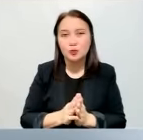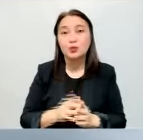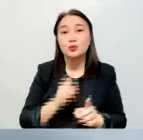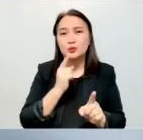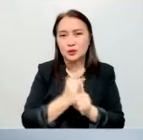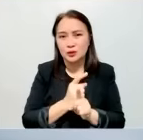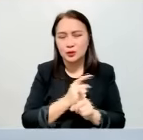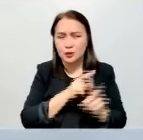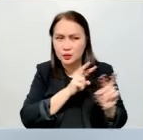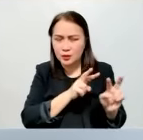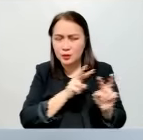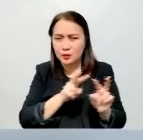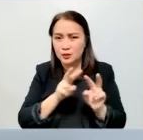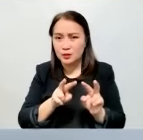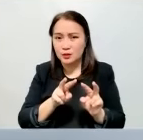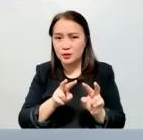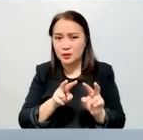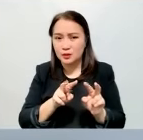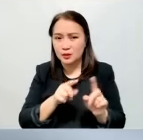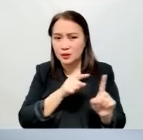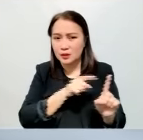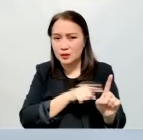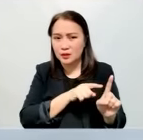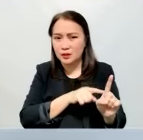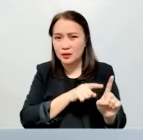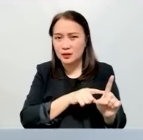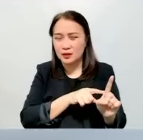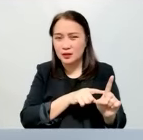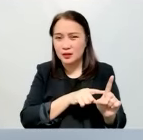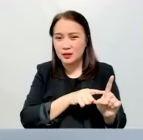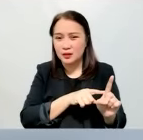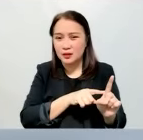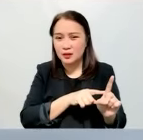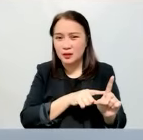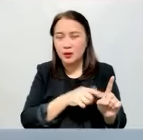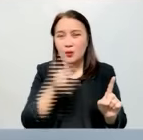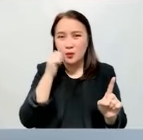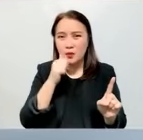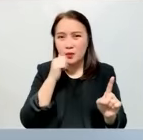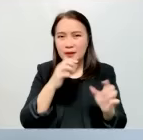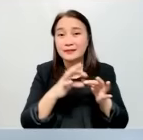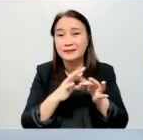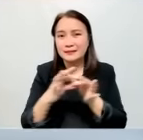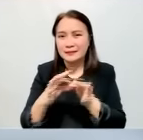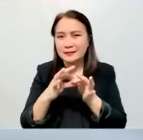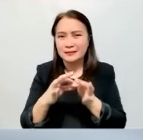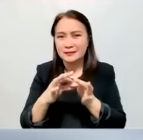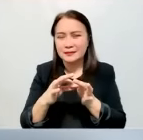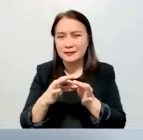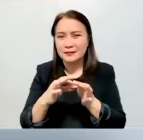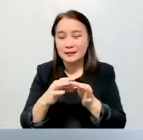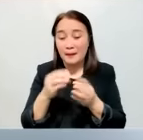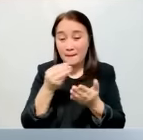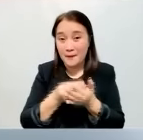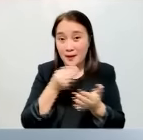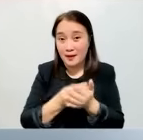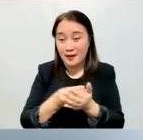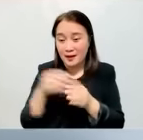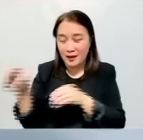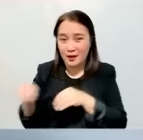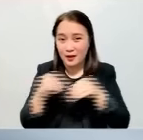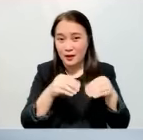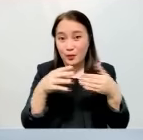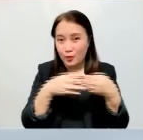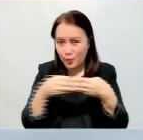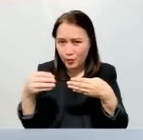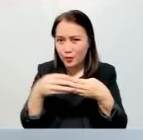mga intelligence services na siyang naging conduit din ng pera, mm-hmm, ng paglilipat ng pera, mga dolyares mula sa ibang